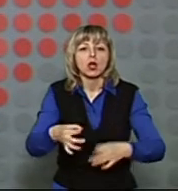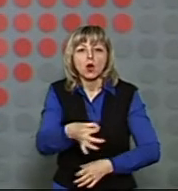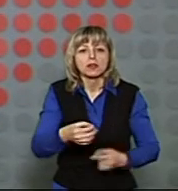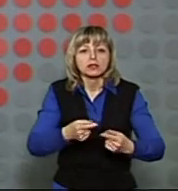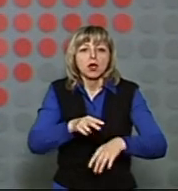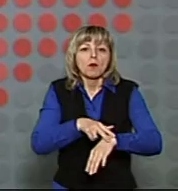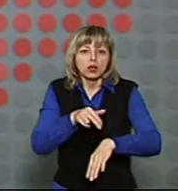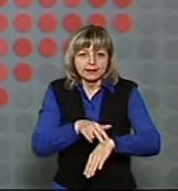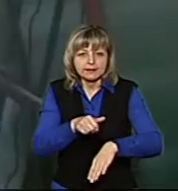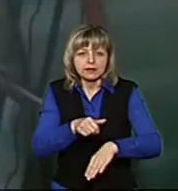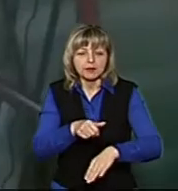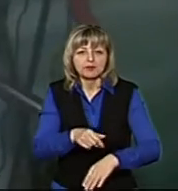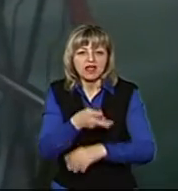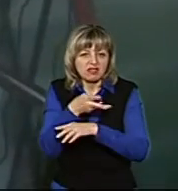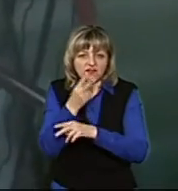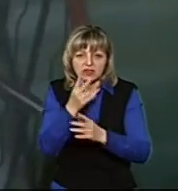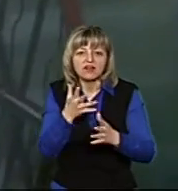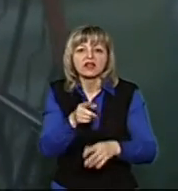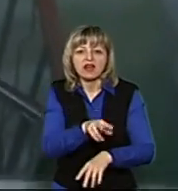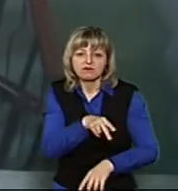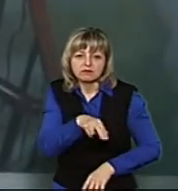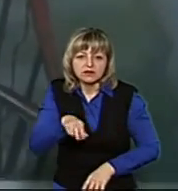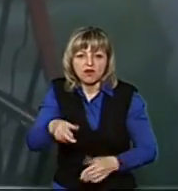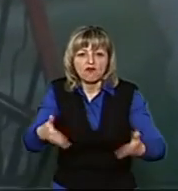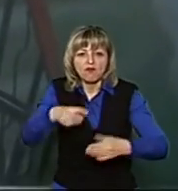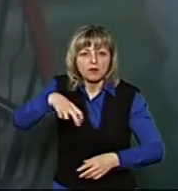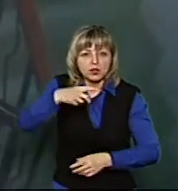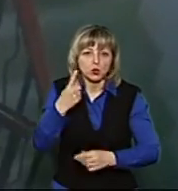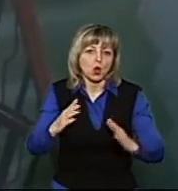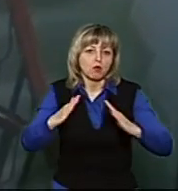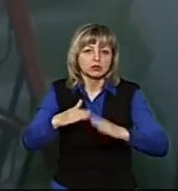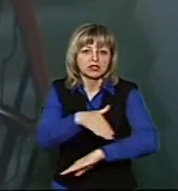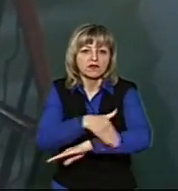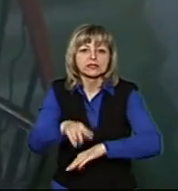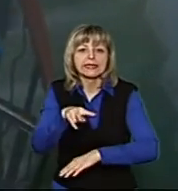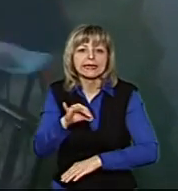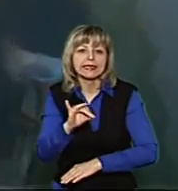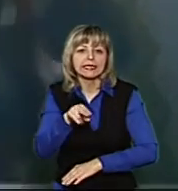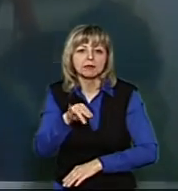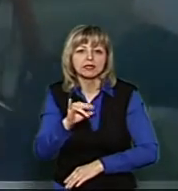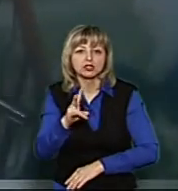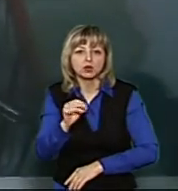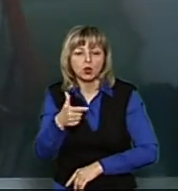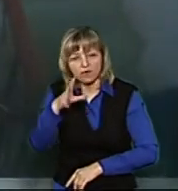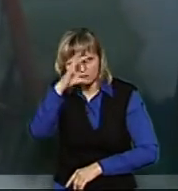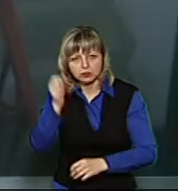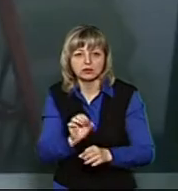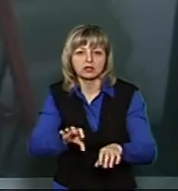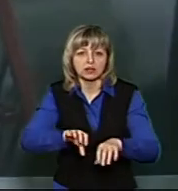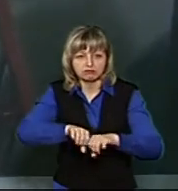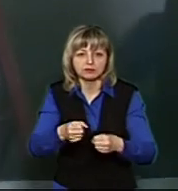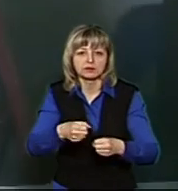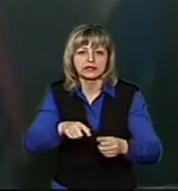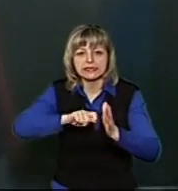поліції Юрій Крошко. На відео видно, як вони зайшли до під'їзду одного з будинків на вулиці Липинського. Вони вночі зламали замок квартири